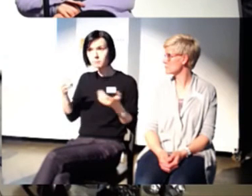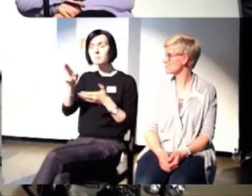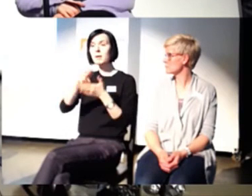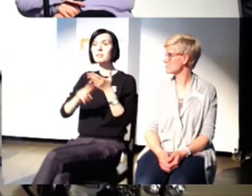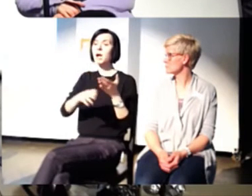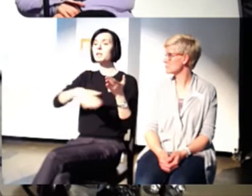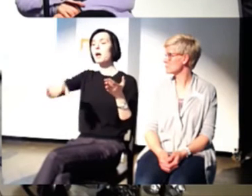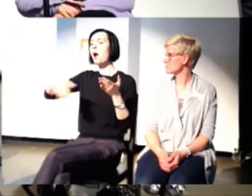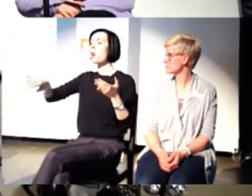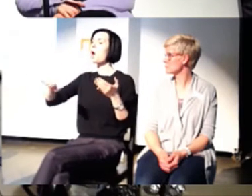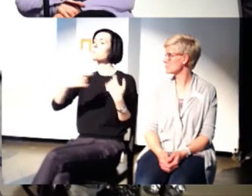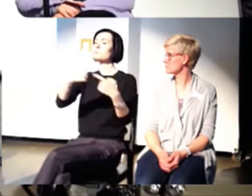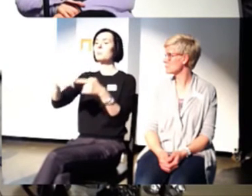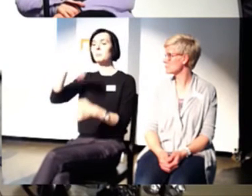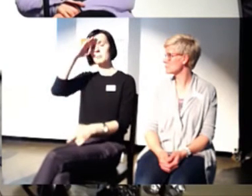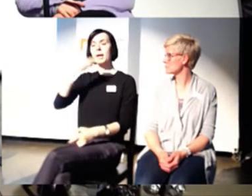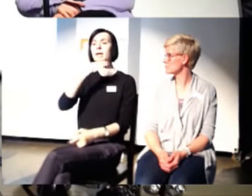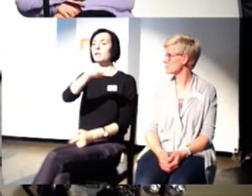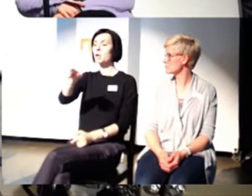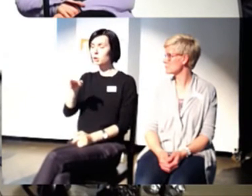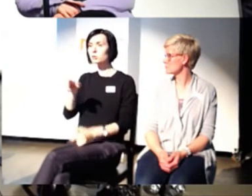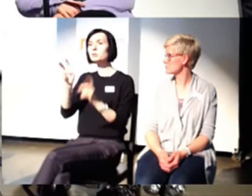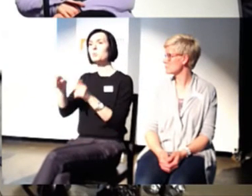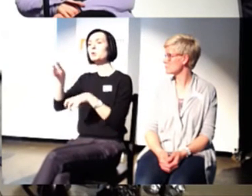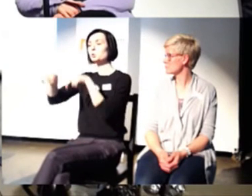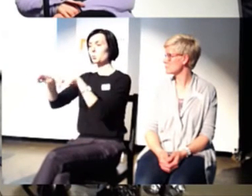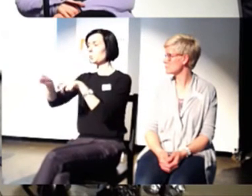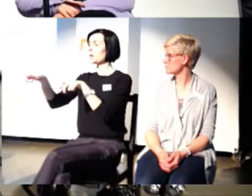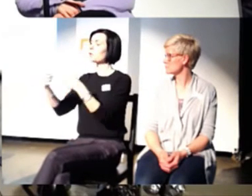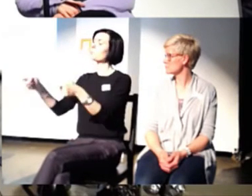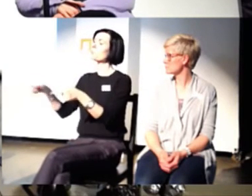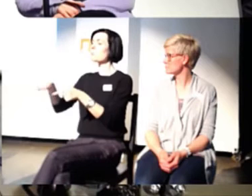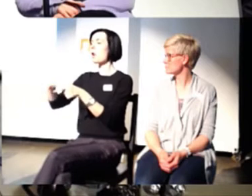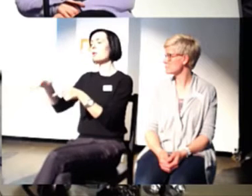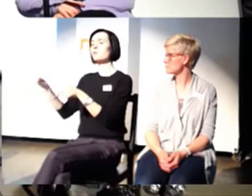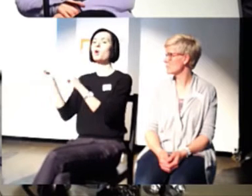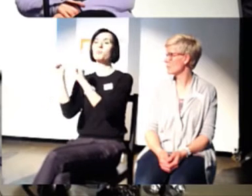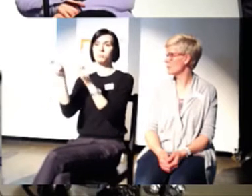ja myöskin tutkijat. Meillä on kesäisin